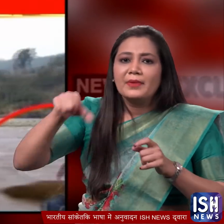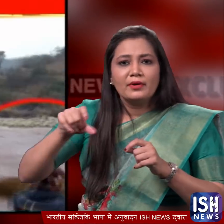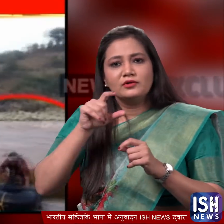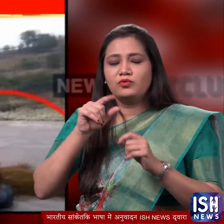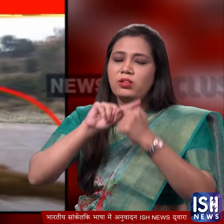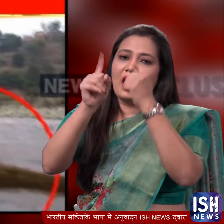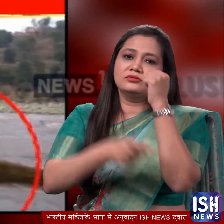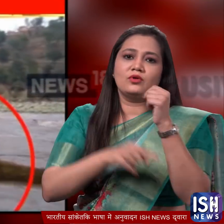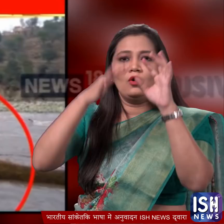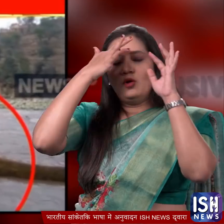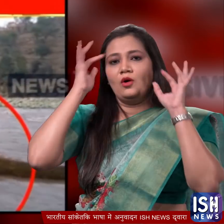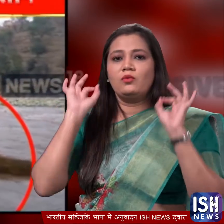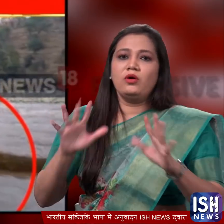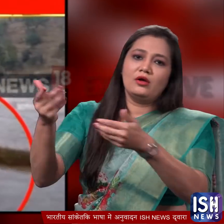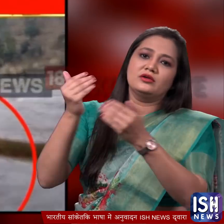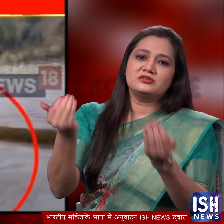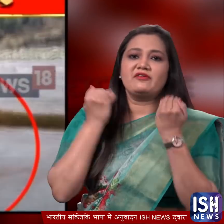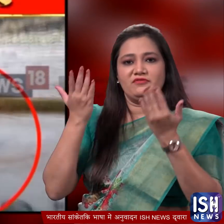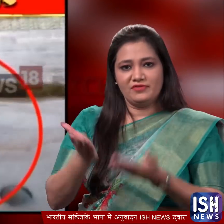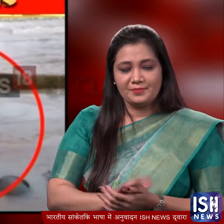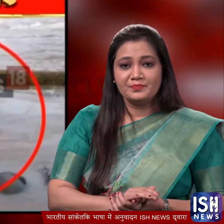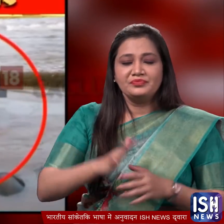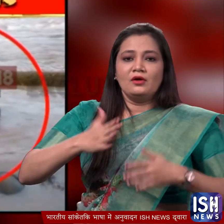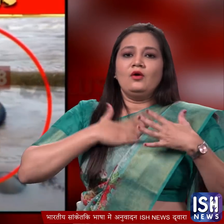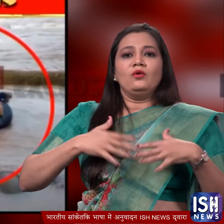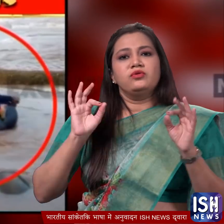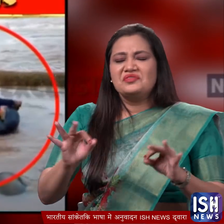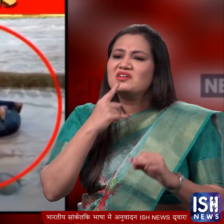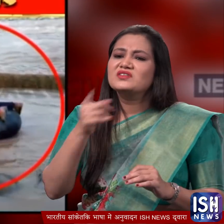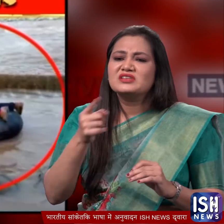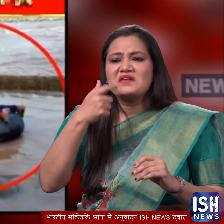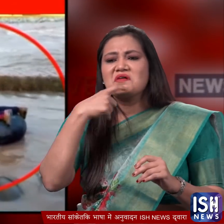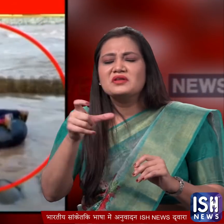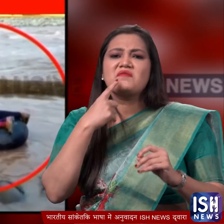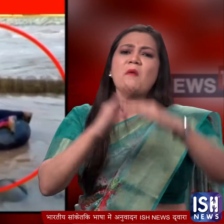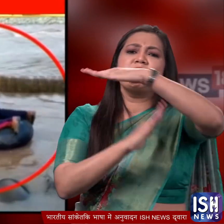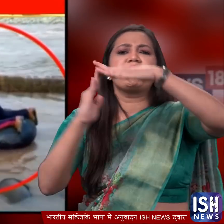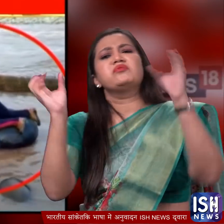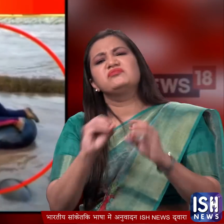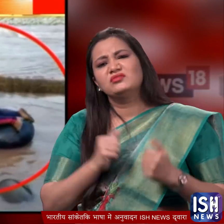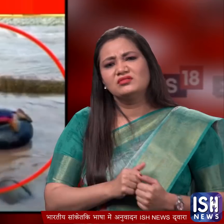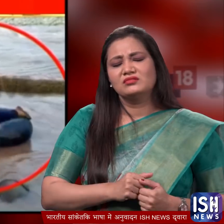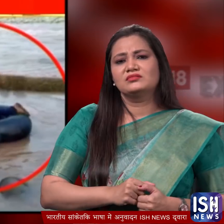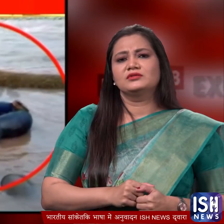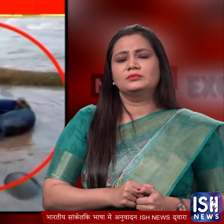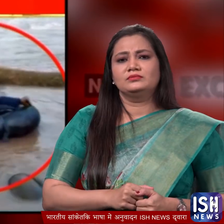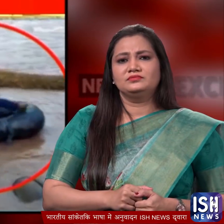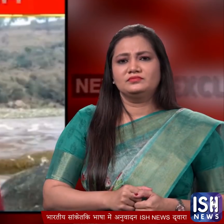हालांकि सभी की कोशिश रंग लाई और आदमी सुरक्षित किनारे पर आ गया। जान बचने के बाद उसने इलाके में पुल नहीं होने पर अपनी खींच भी